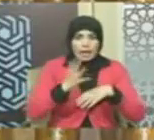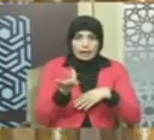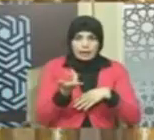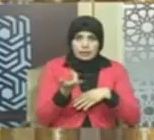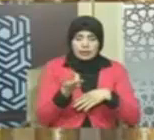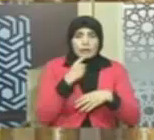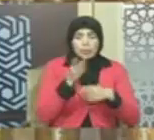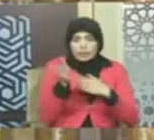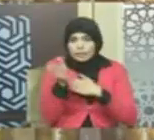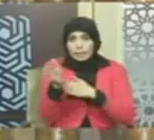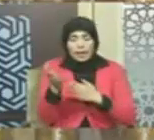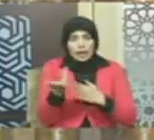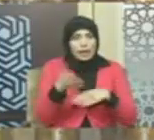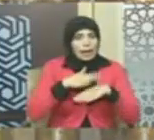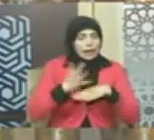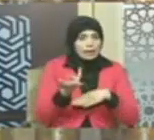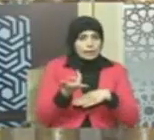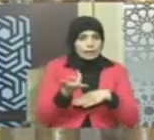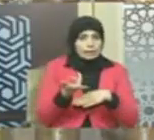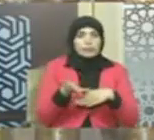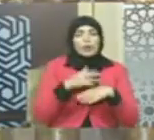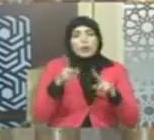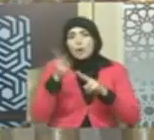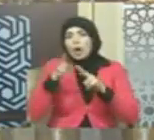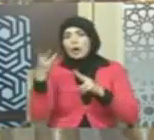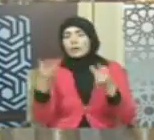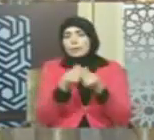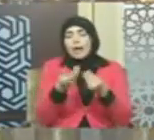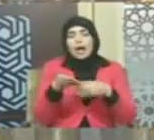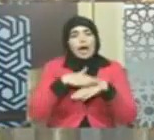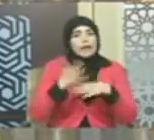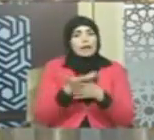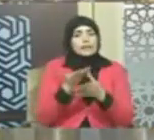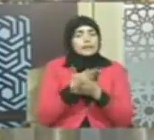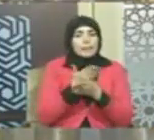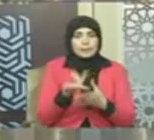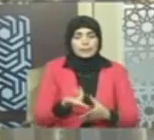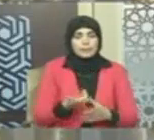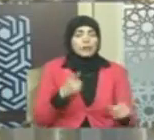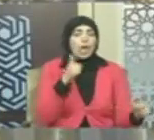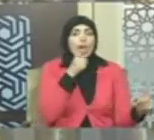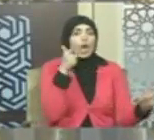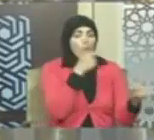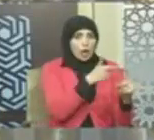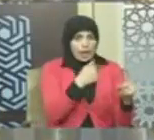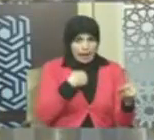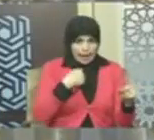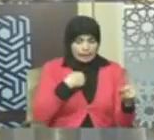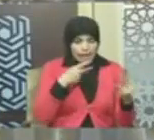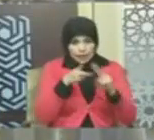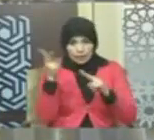ما اتبعتني وعلى ما هاجرت معي؟ قال: يا رسول الله،